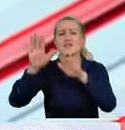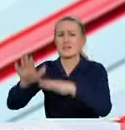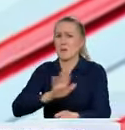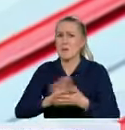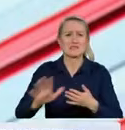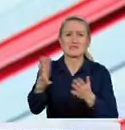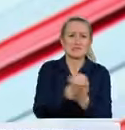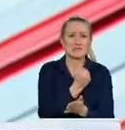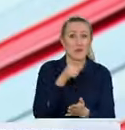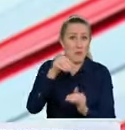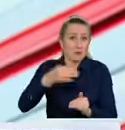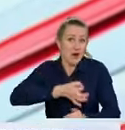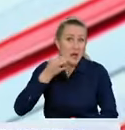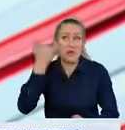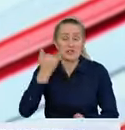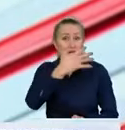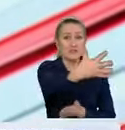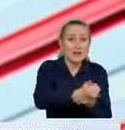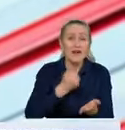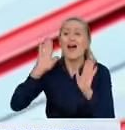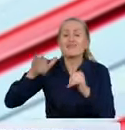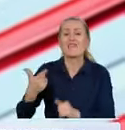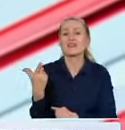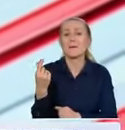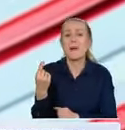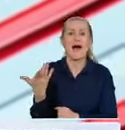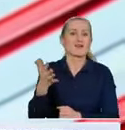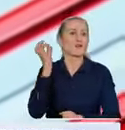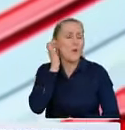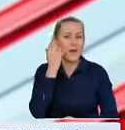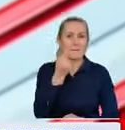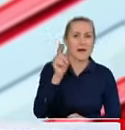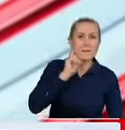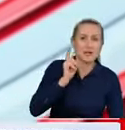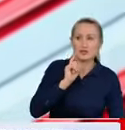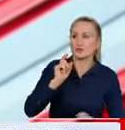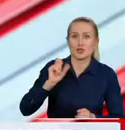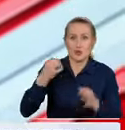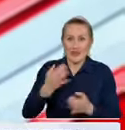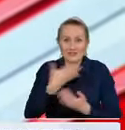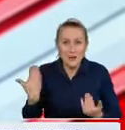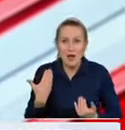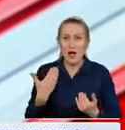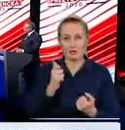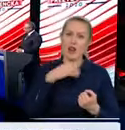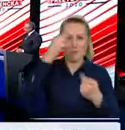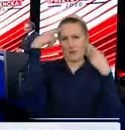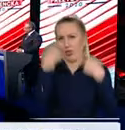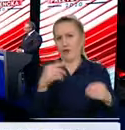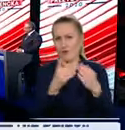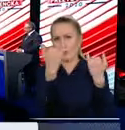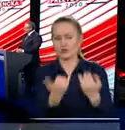będą adoptowane nawet przez związek małżeński, taki, który dzisiaj nie obowiązuje, czy lepiej, żeby wegetowały w domach dziecka?